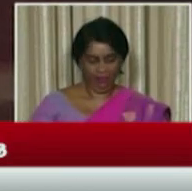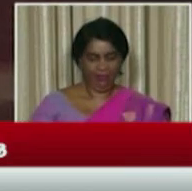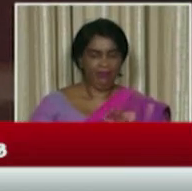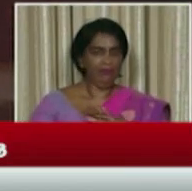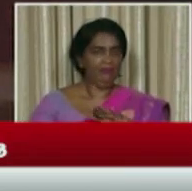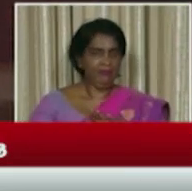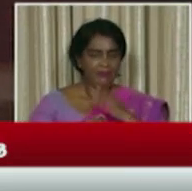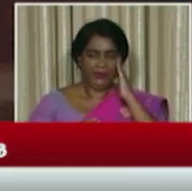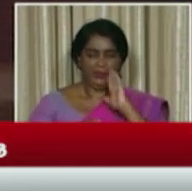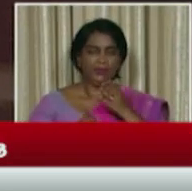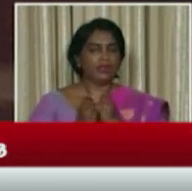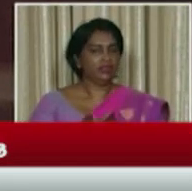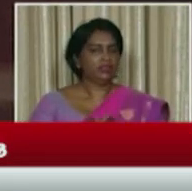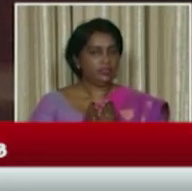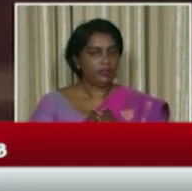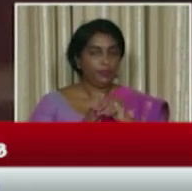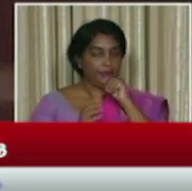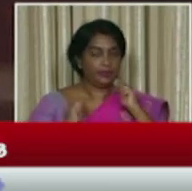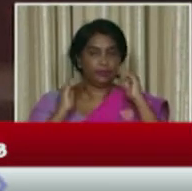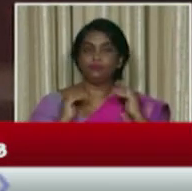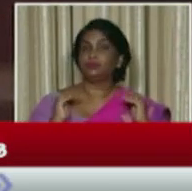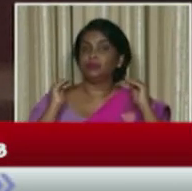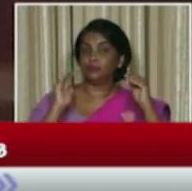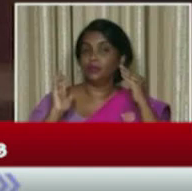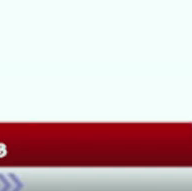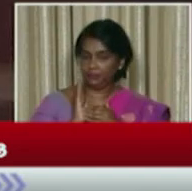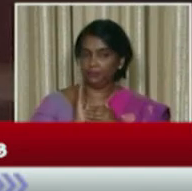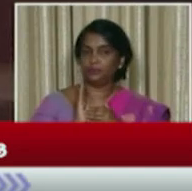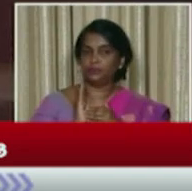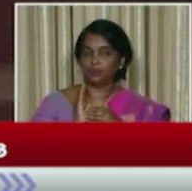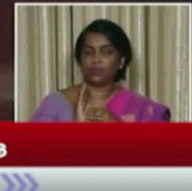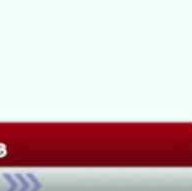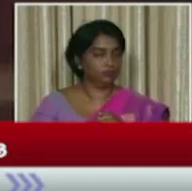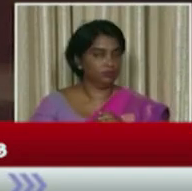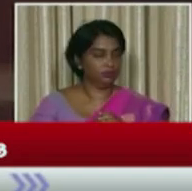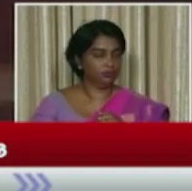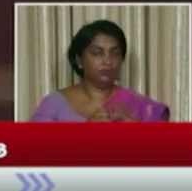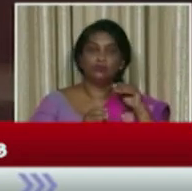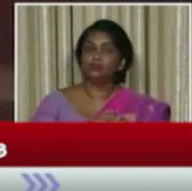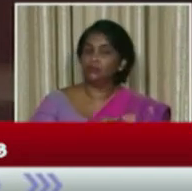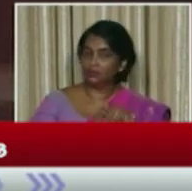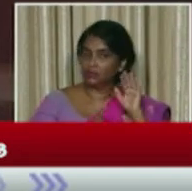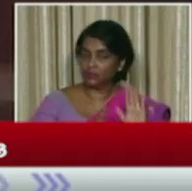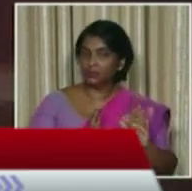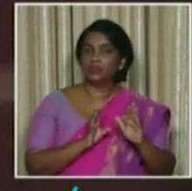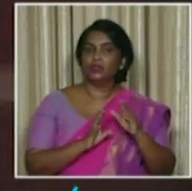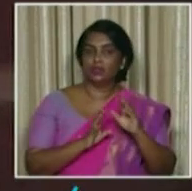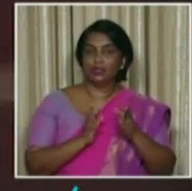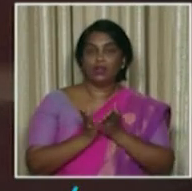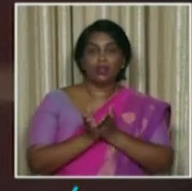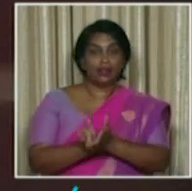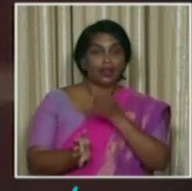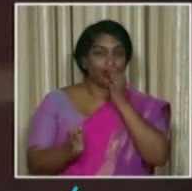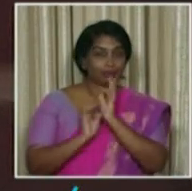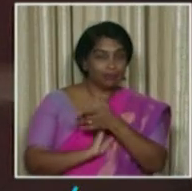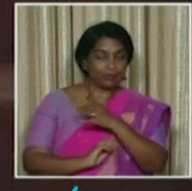පරිසරයේ ස්වාභාවික සම්පත් හා තිරසාර සංවර්ධනය පිළිබඳ ආංශික අධීක්ෂණකාරක සභාව විසින් MB Express Pearl අනතුර සහ